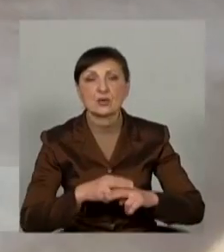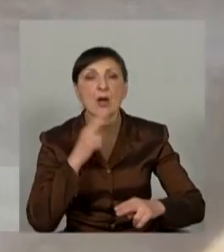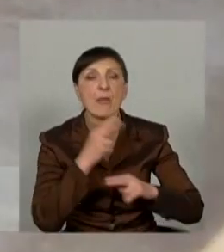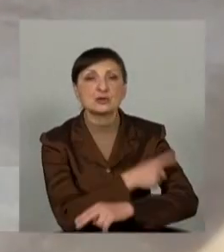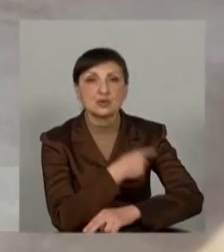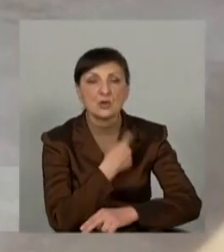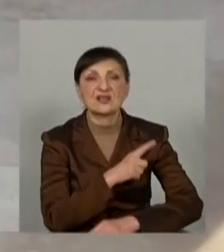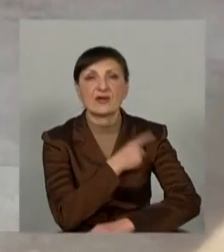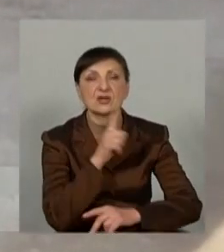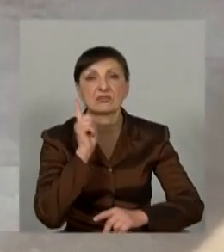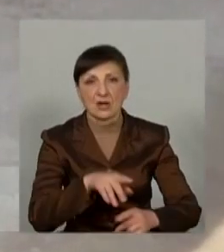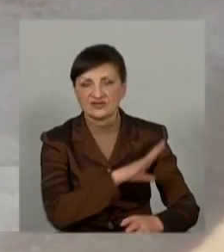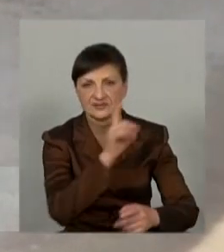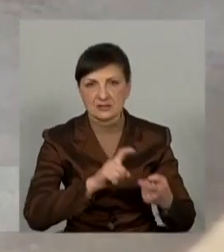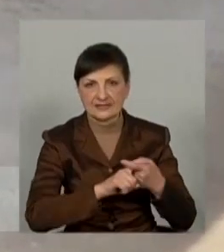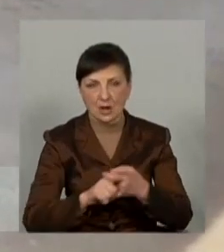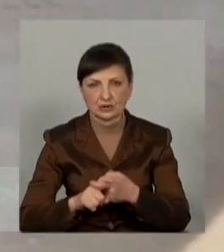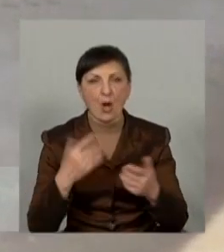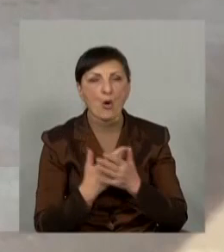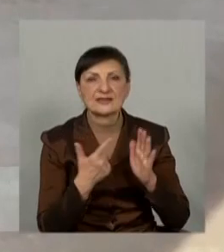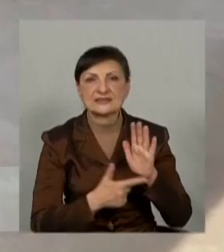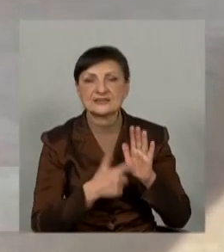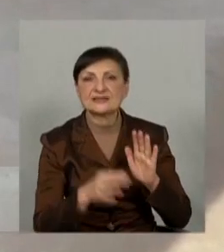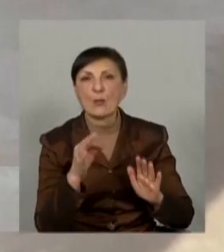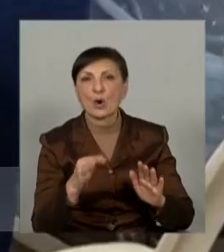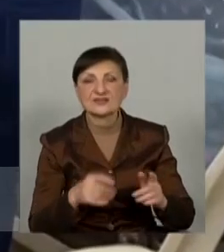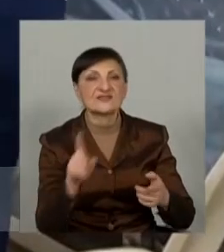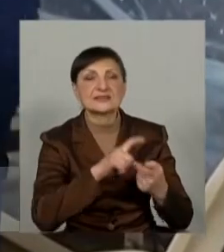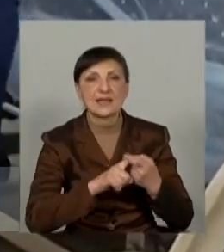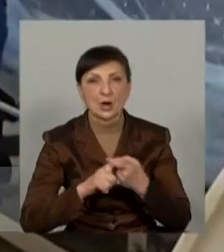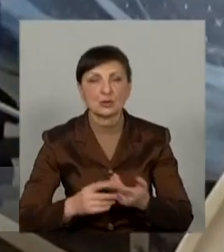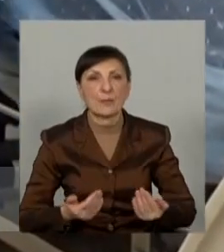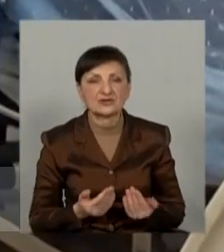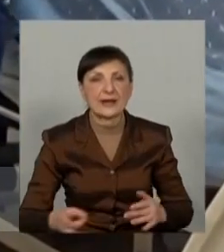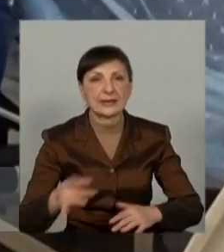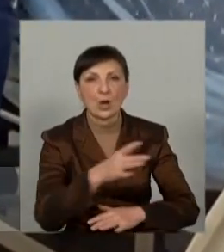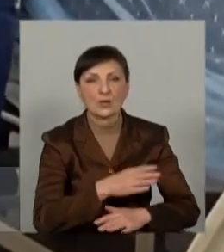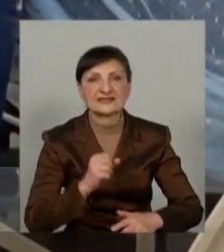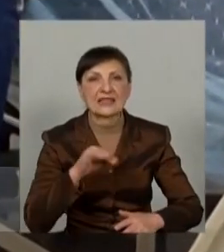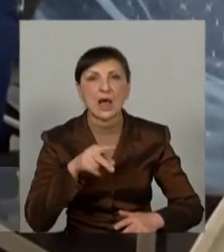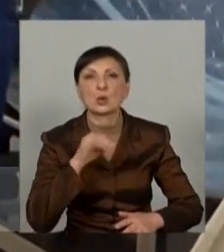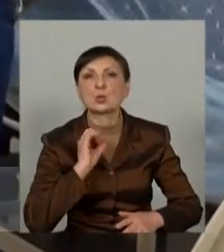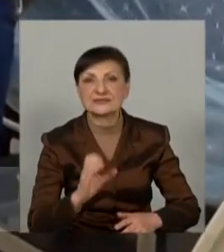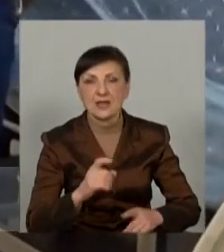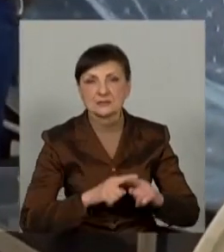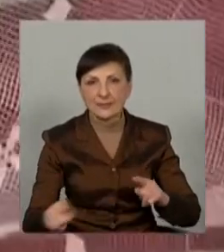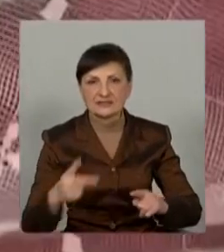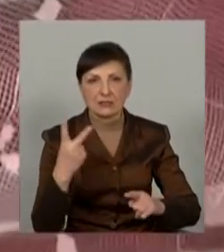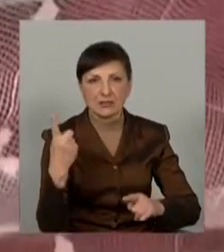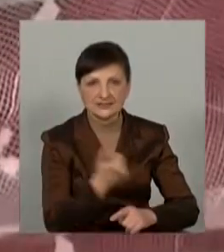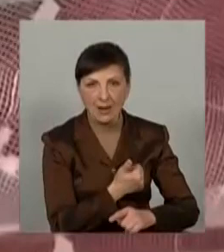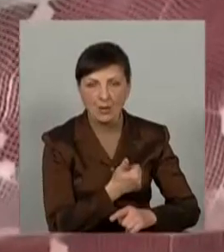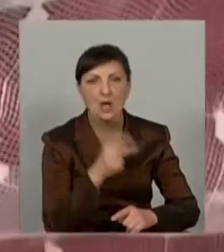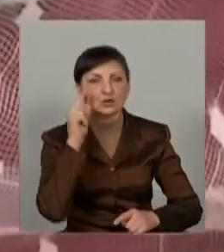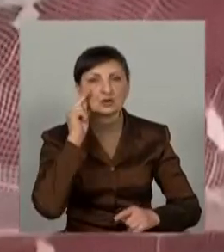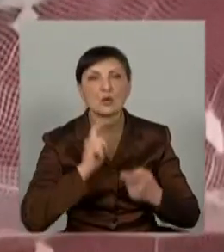врачи также заражены. На сегодня около 70% инфицированных проживают в регионе Санта-Крус. Только за последнюю неделю